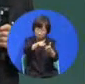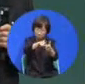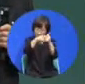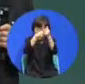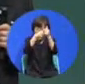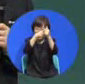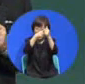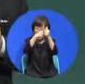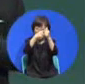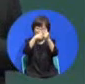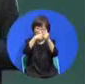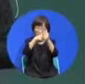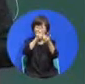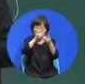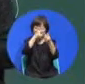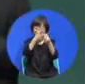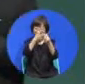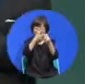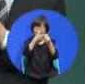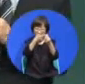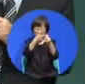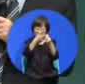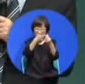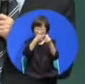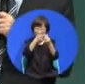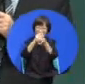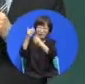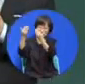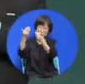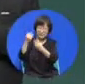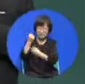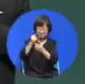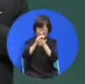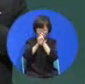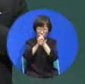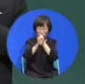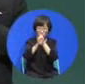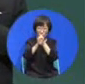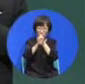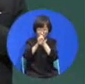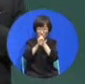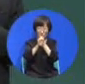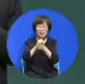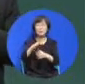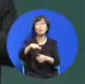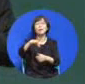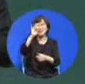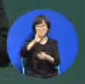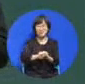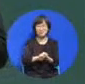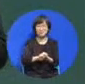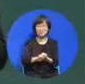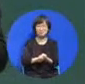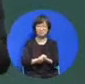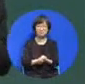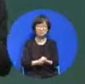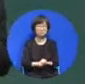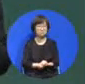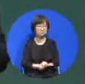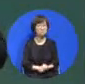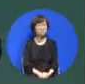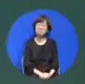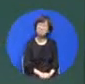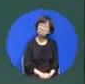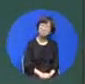You will be in trouble if you don't remember my words. So change your priority. 나는 아무리 생각해도 하나님이 자녀 아닌 것 같다. 이런